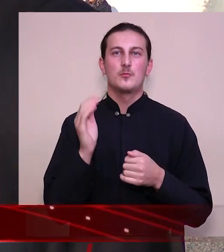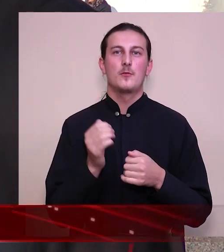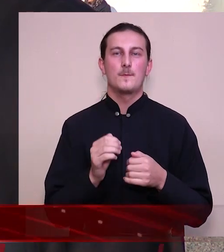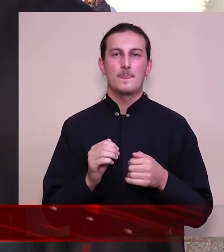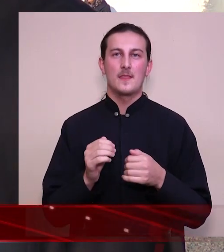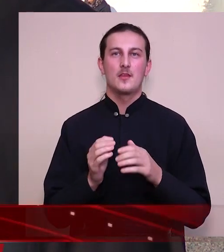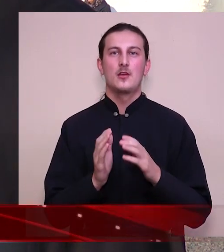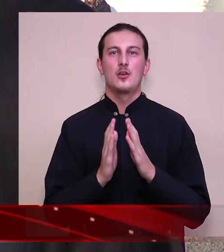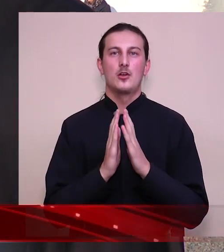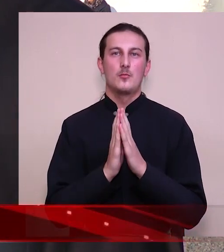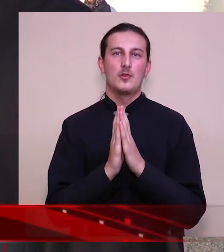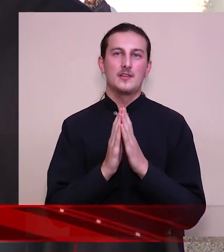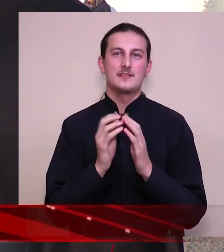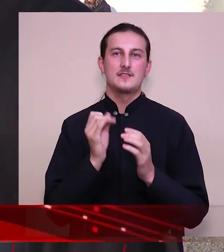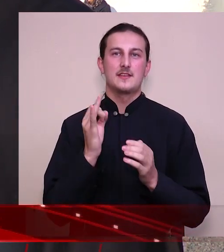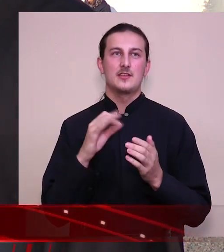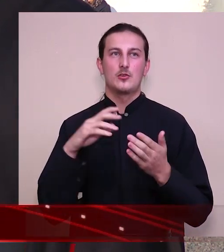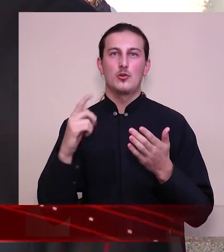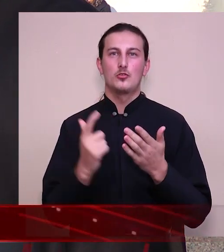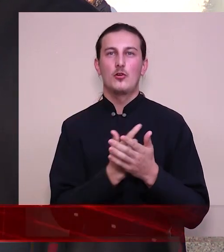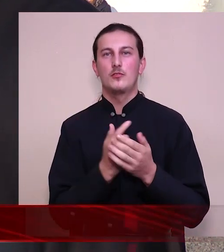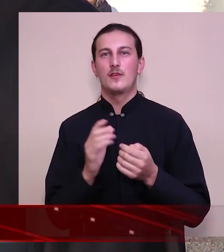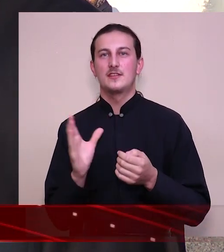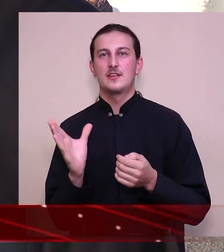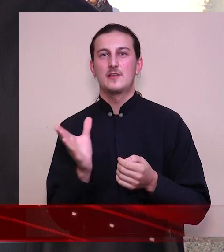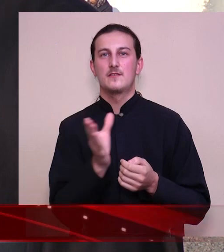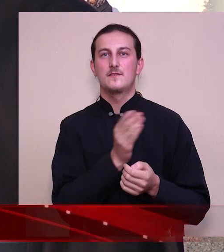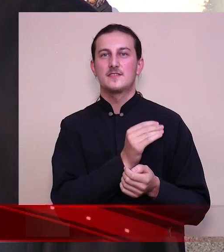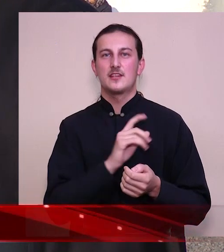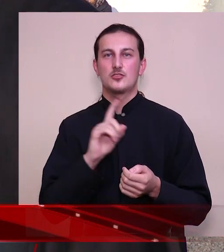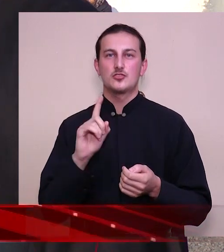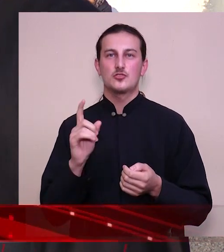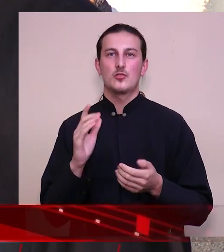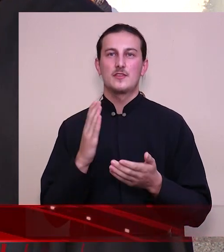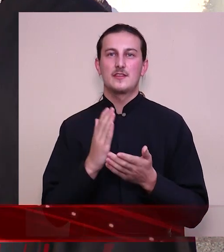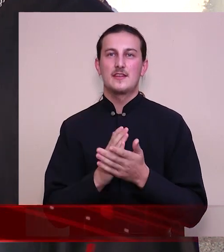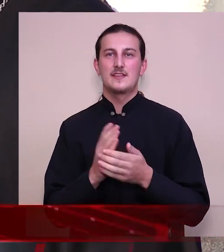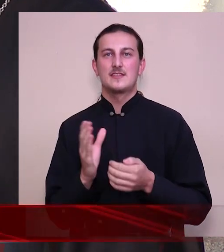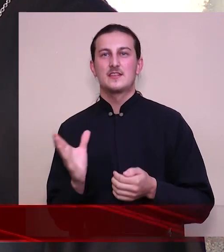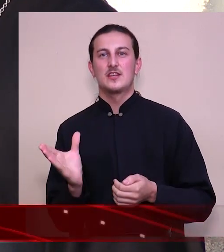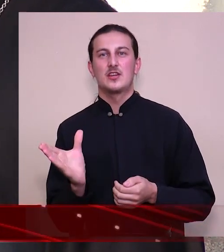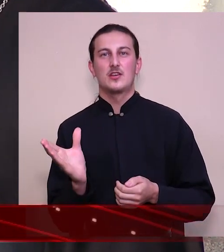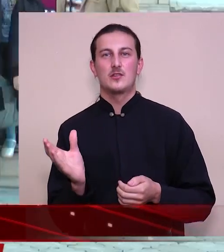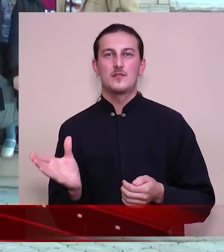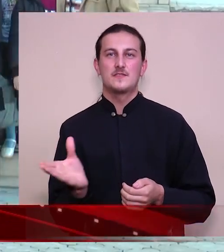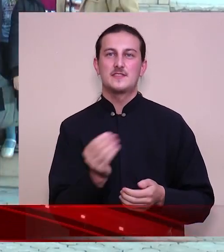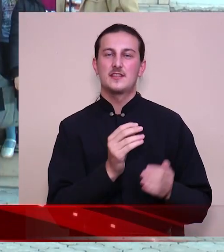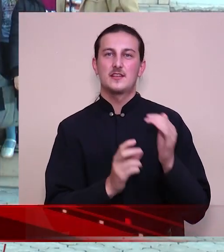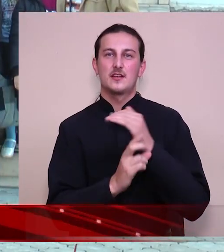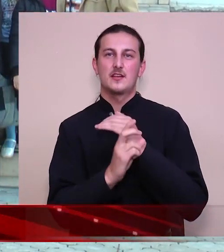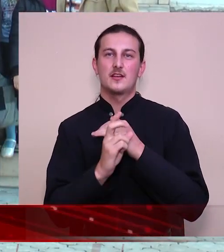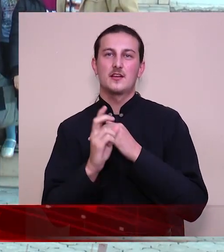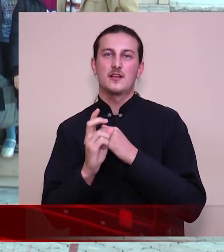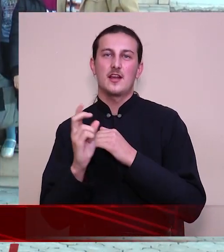те, що вже існує на протязі багатьох років в інших єпархіях. Це сповідь через мову жестів. Попри